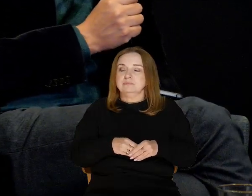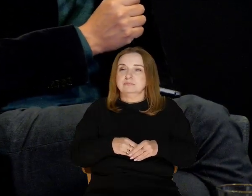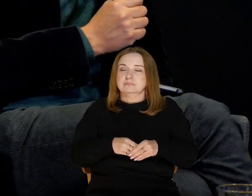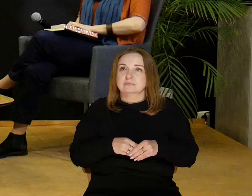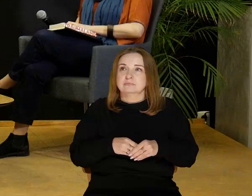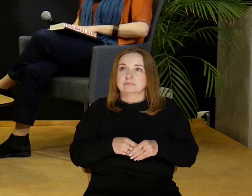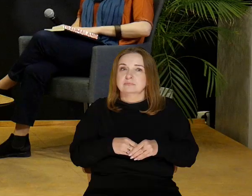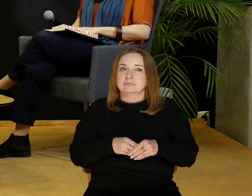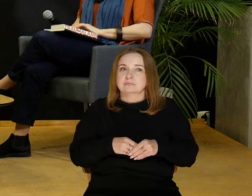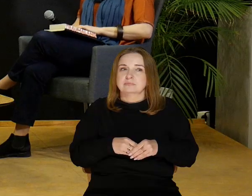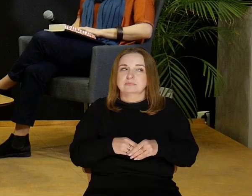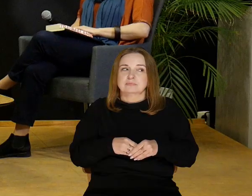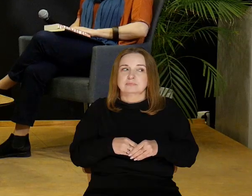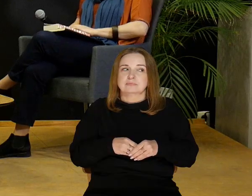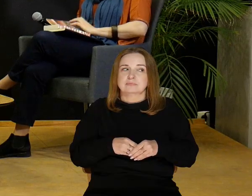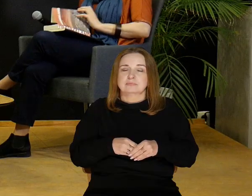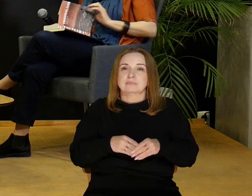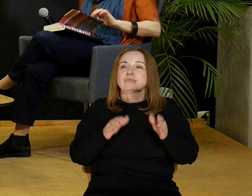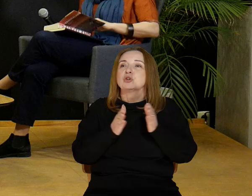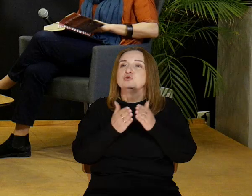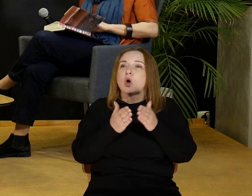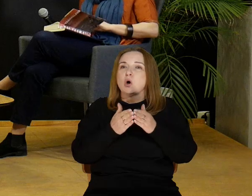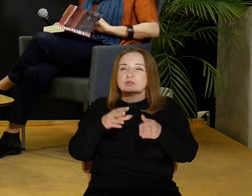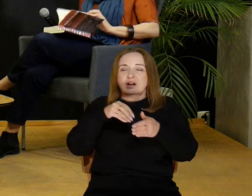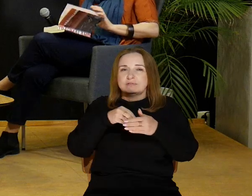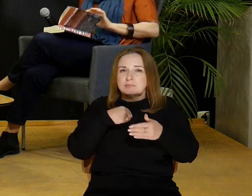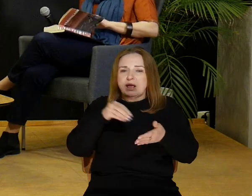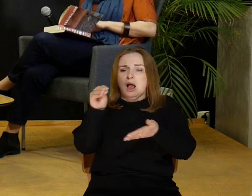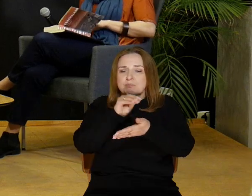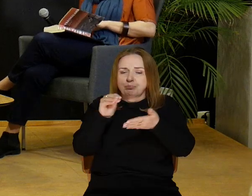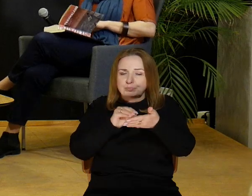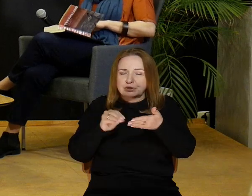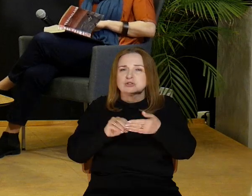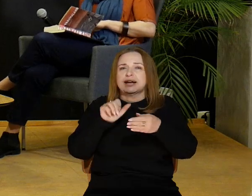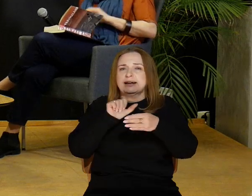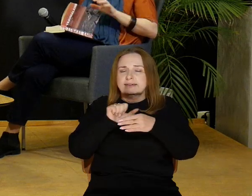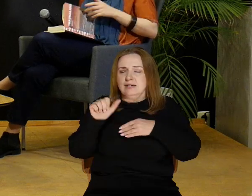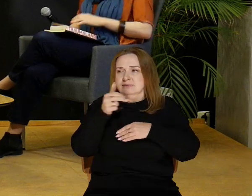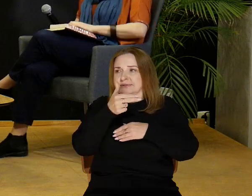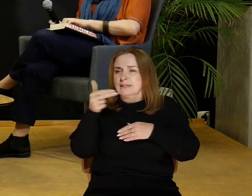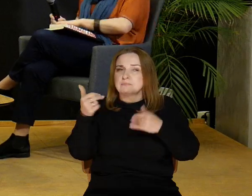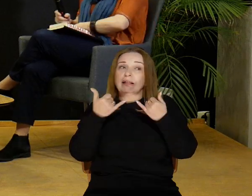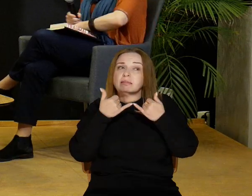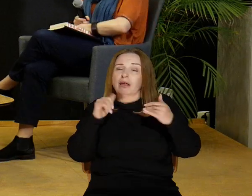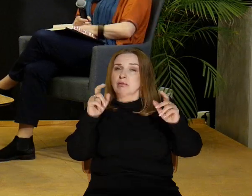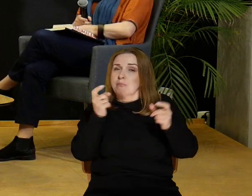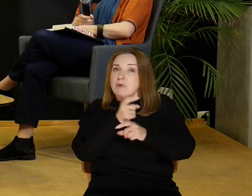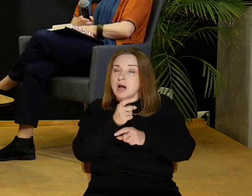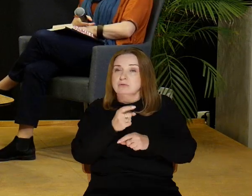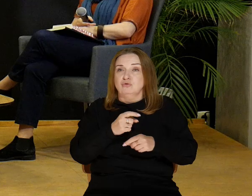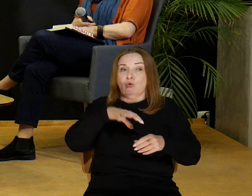W książce Traumaland ja bardzo dużo piszę o innych, nie tylko narodach, ale też